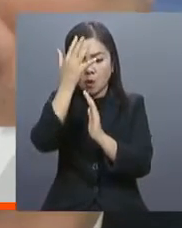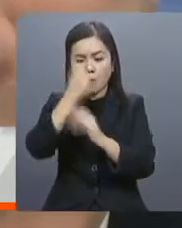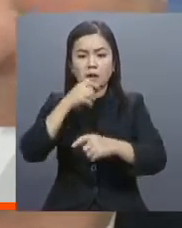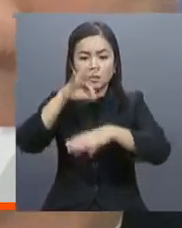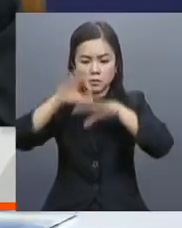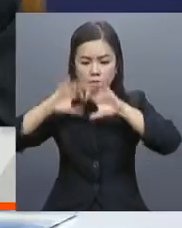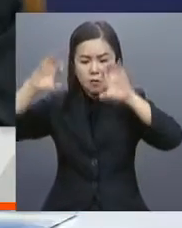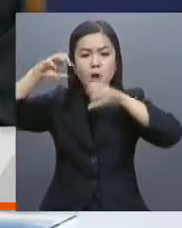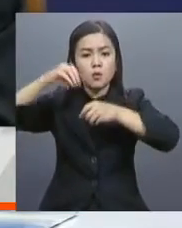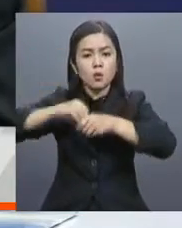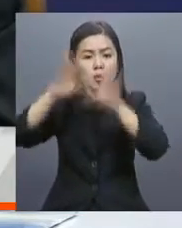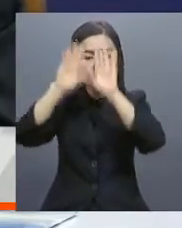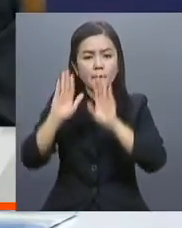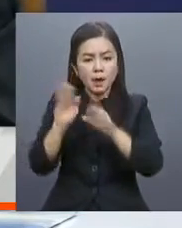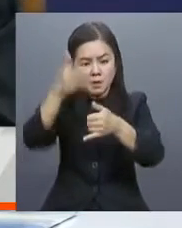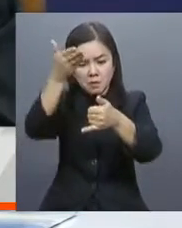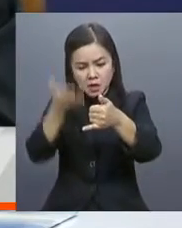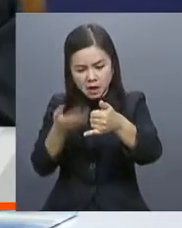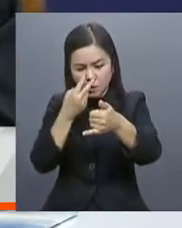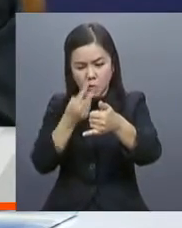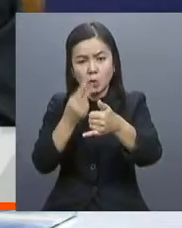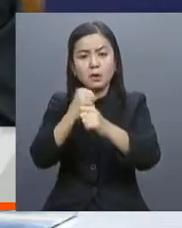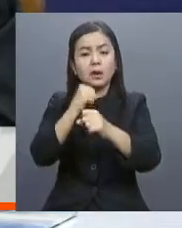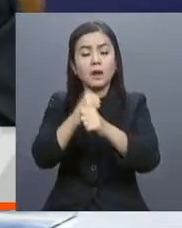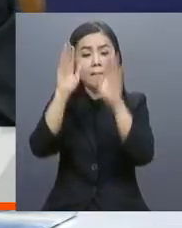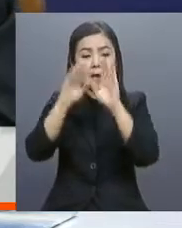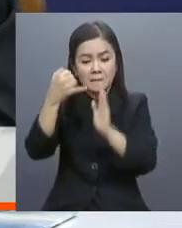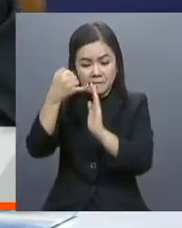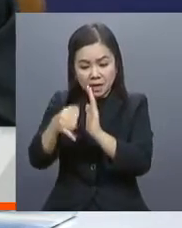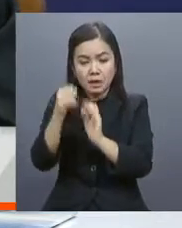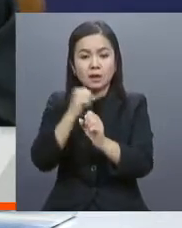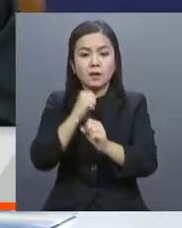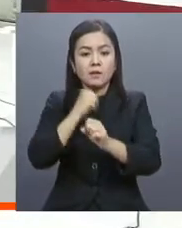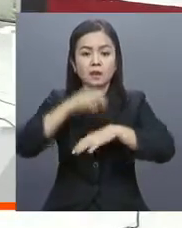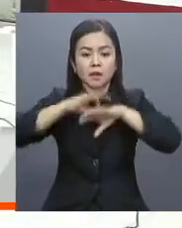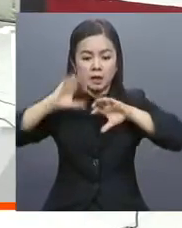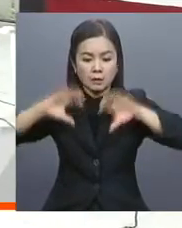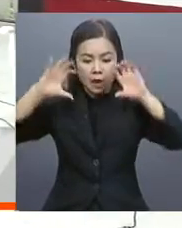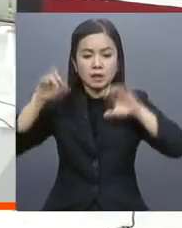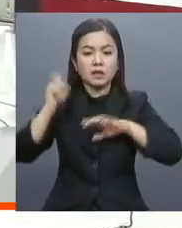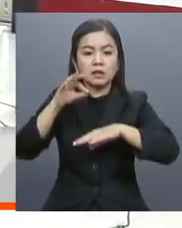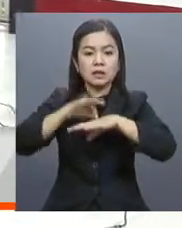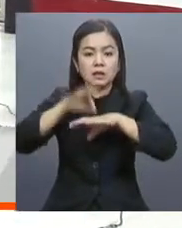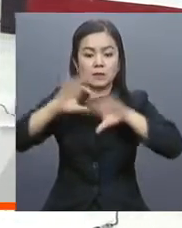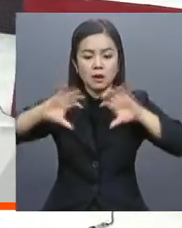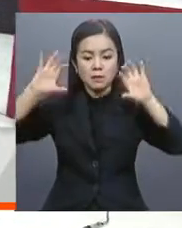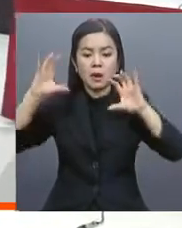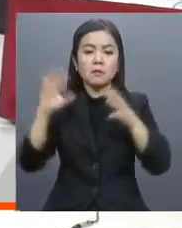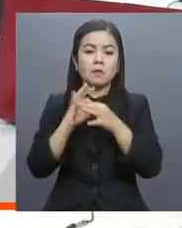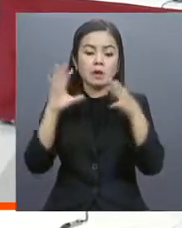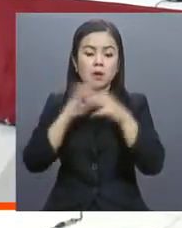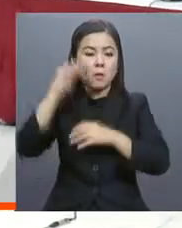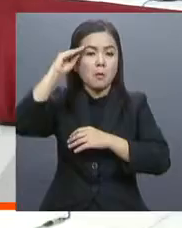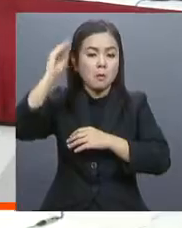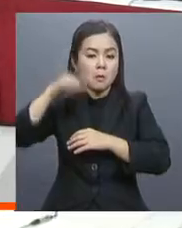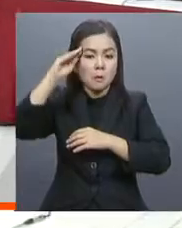ใดในพฤติการที่ทำให้ผู้อื่นเชื่อว่ามีตำแหน่งหน้าที่ทั้งที่ตนไม่ได้มีตำแหน่งหรือหน้าที่นั้นเพื่อแสว